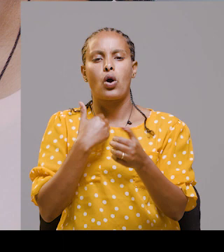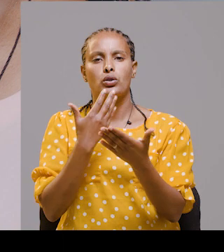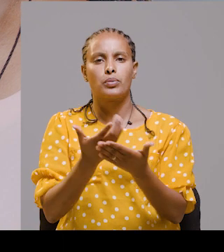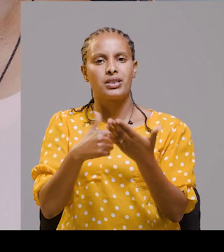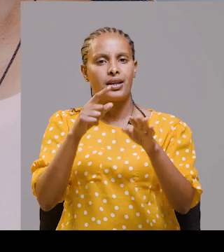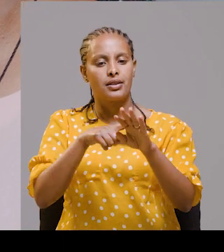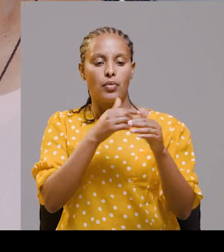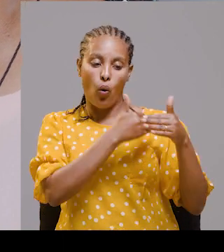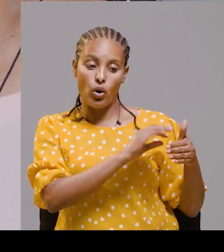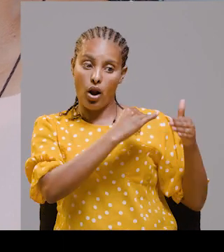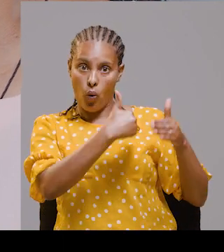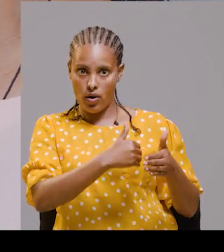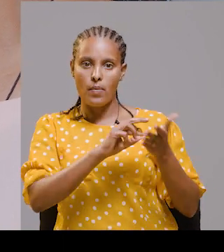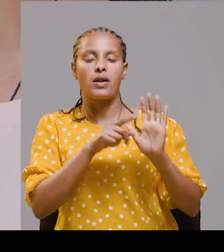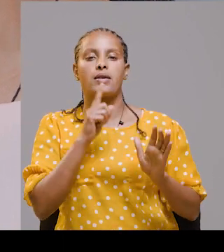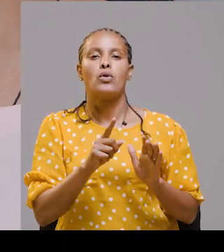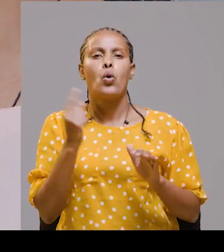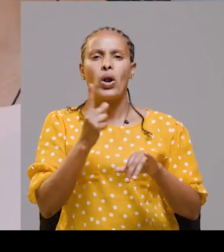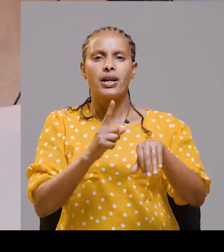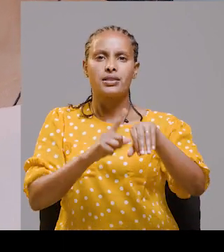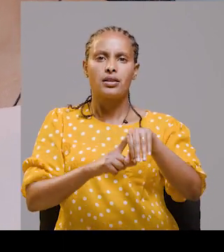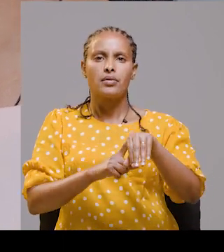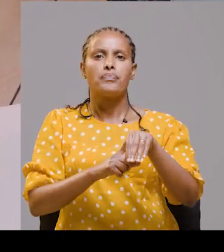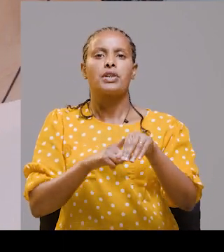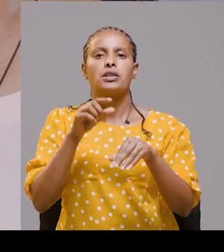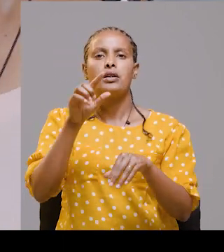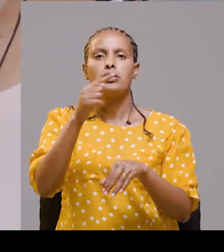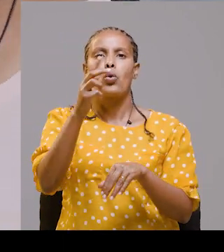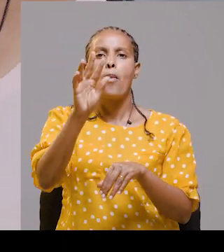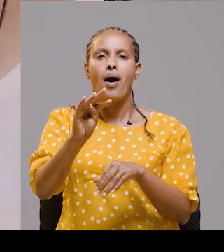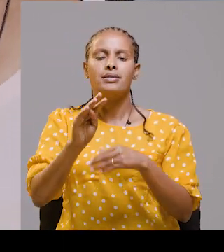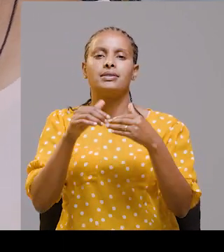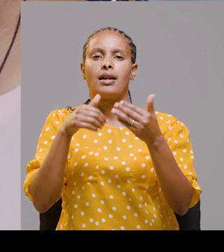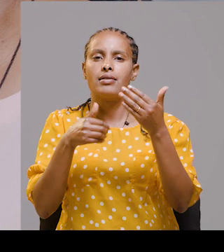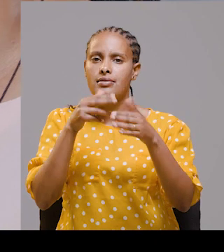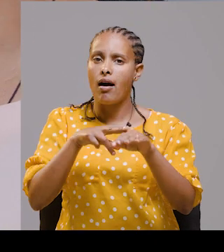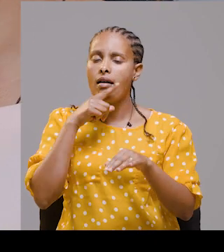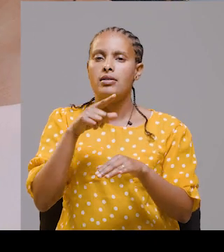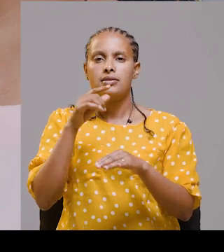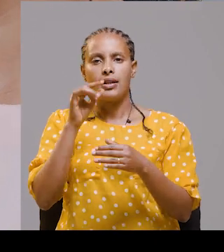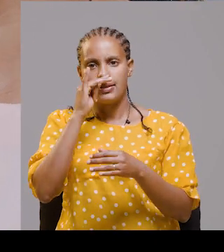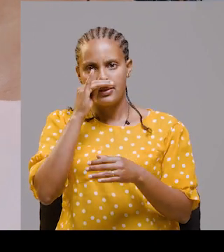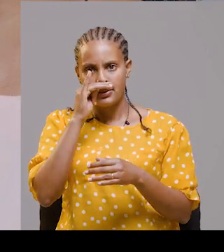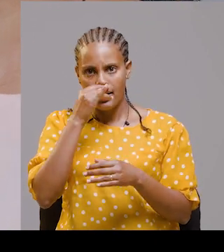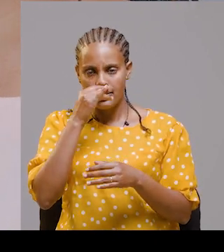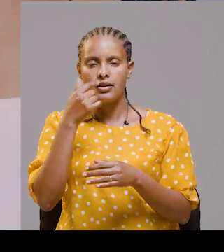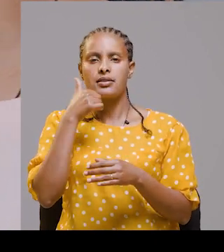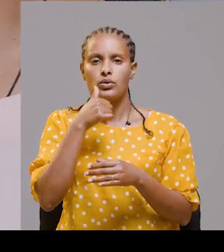አሉ በዛም ተጓዳኝና ሁሌም ስለ ትራውማም ስናነሳ ስለ ሴቶች ስለ ጻናስ ስናወራ ቀደም ያልኩት ነገር